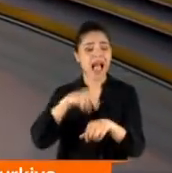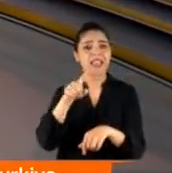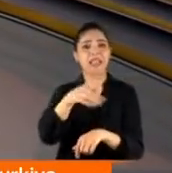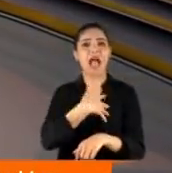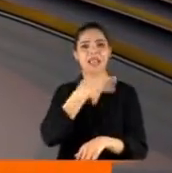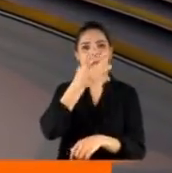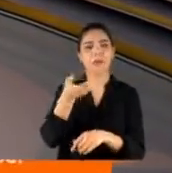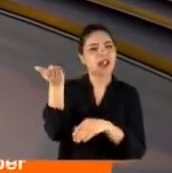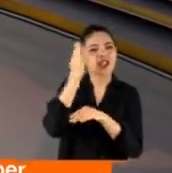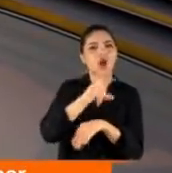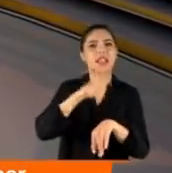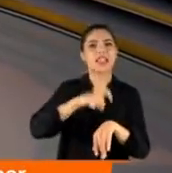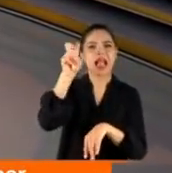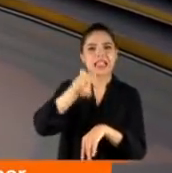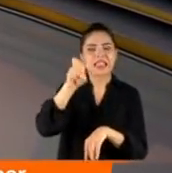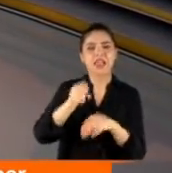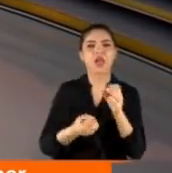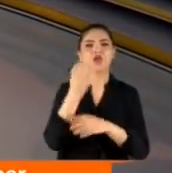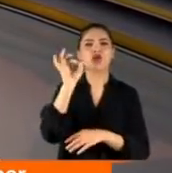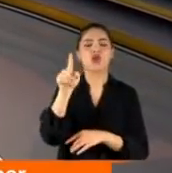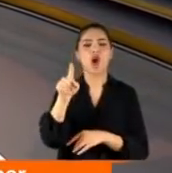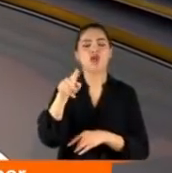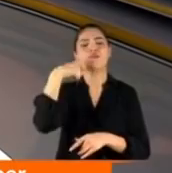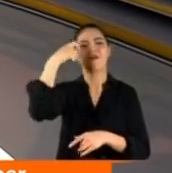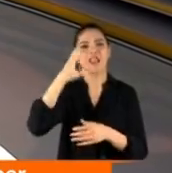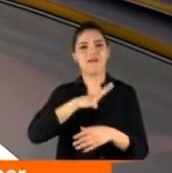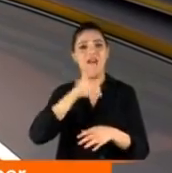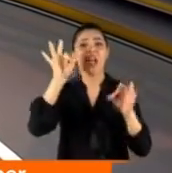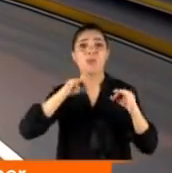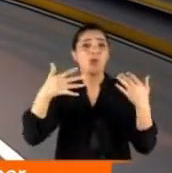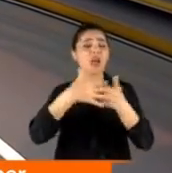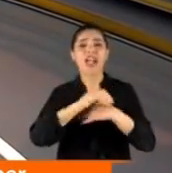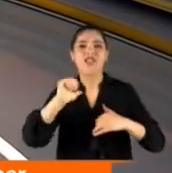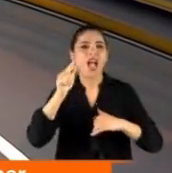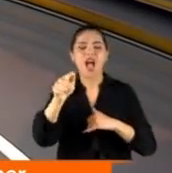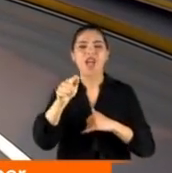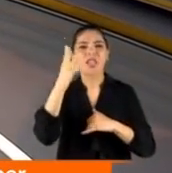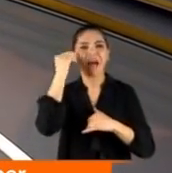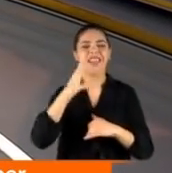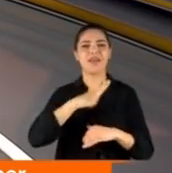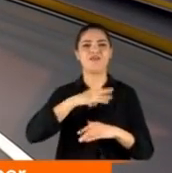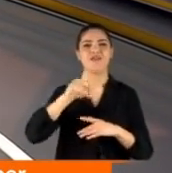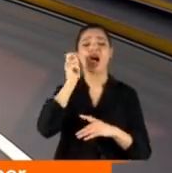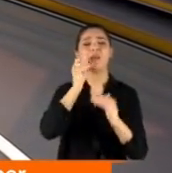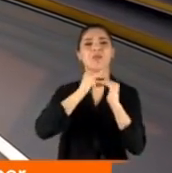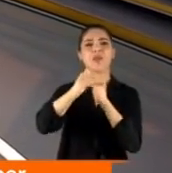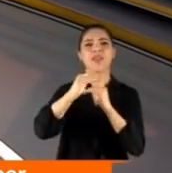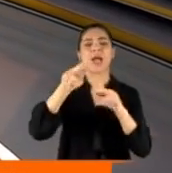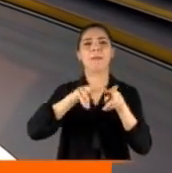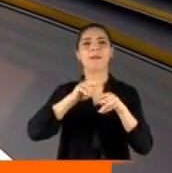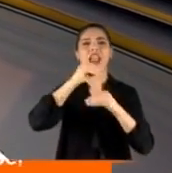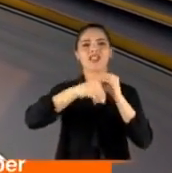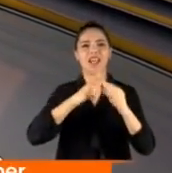Hatırlatalım, ana haberden hemen sonra saat 20'den itibaren Kuruluş Osman sizlerle olacak ve tabii bu gecenin anlamı var. İslam alemi Miraç Kandili idrak